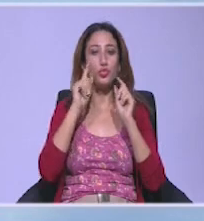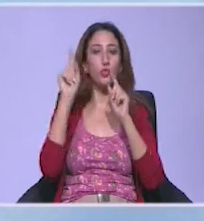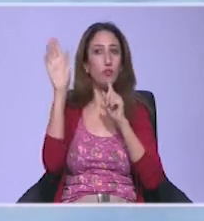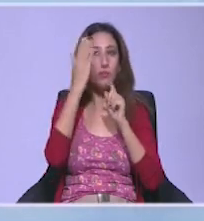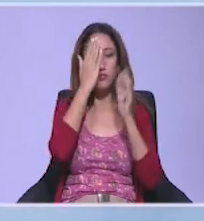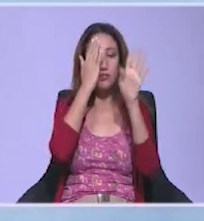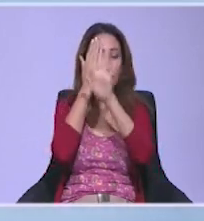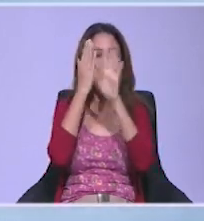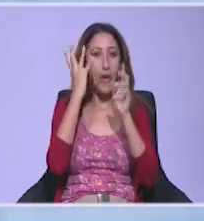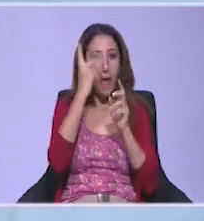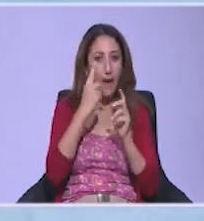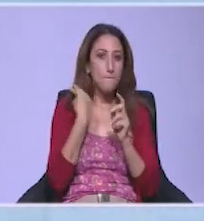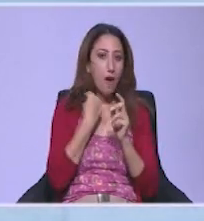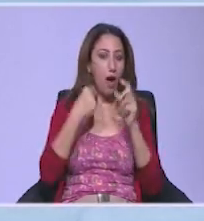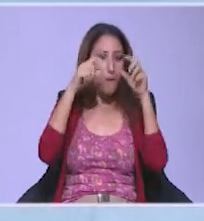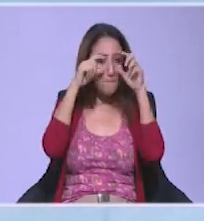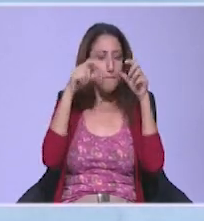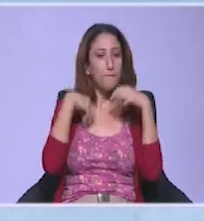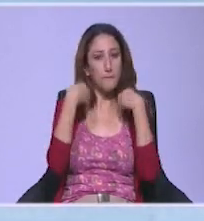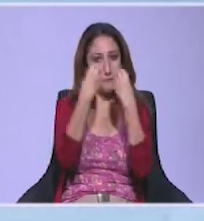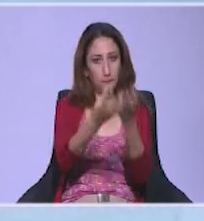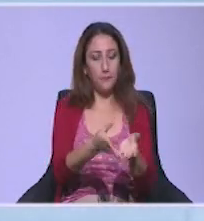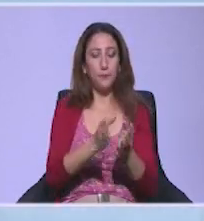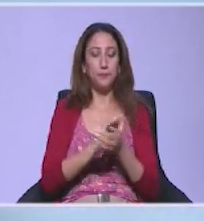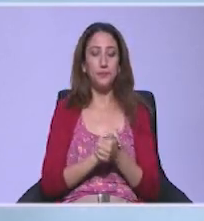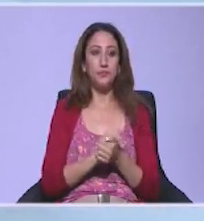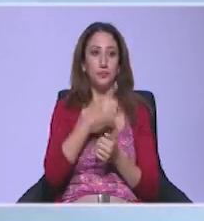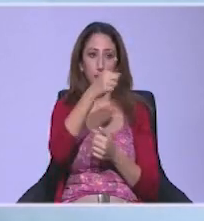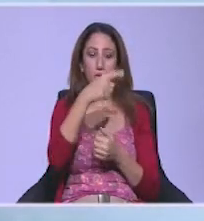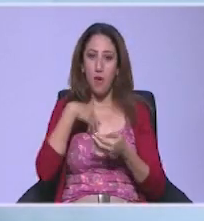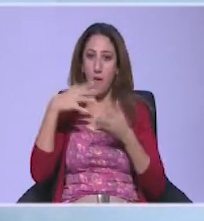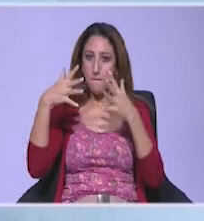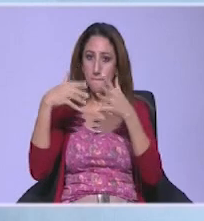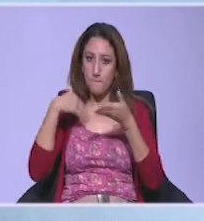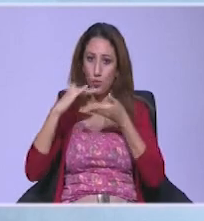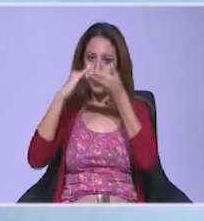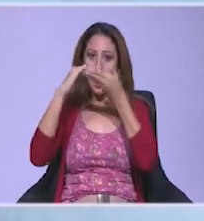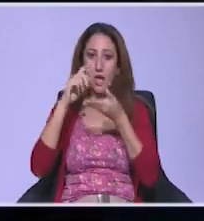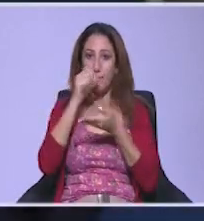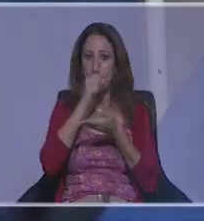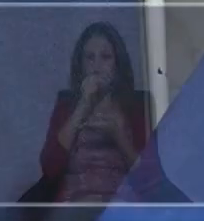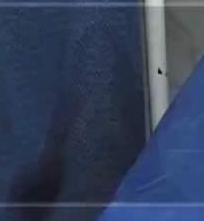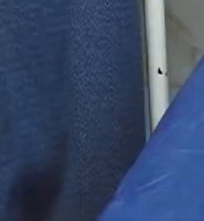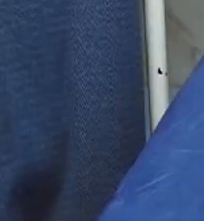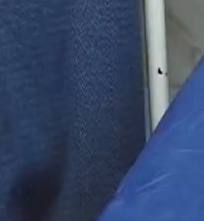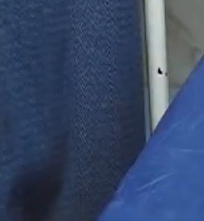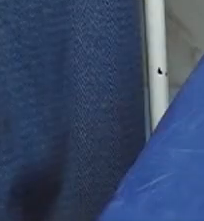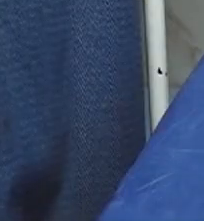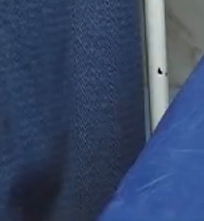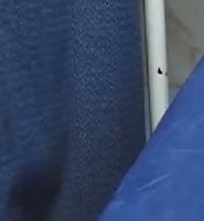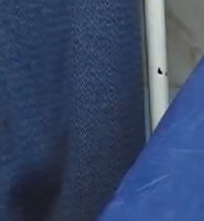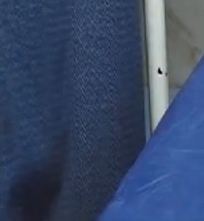له. احنا مكملين، وأي خدمة مع برنامج واحد من الناس احنا مفيش أي مشكلة خالص، احنا متبنيين.